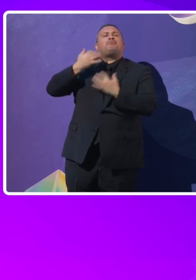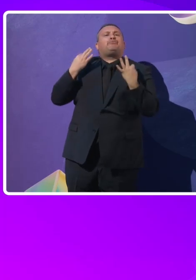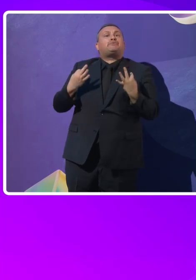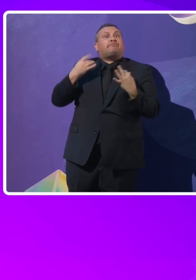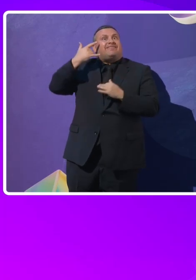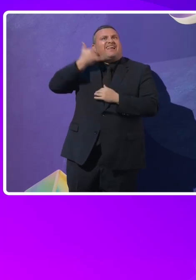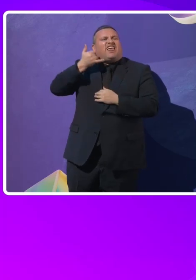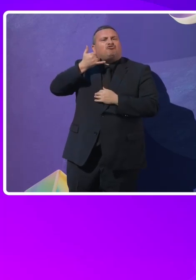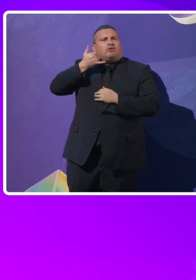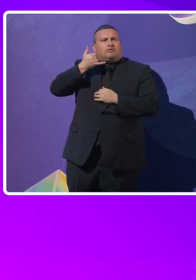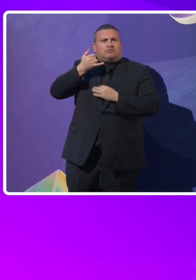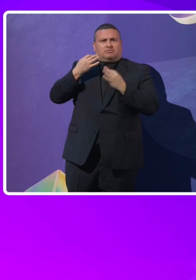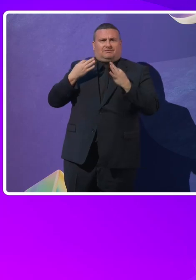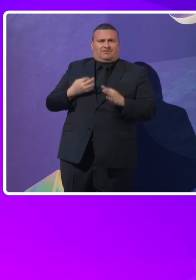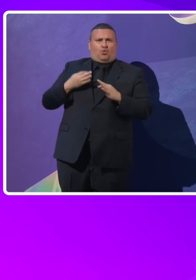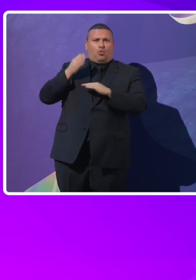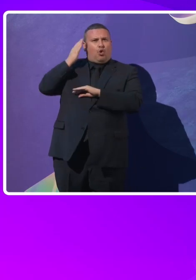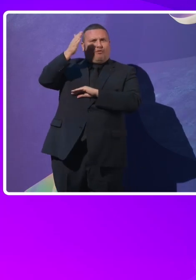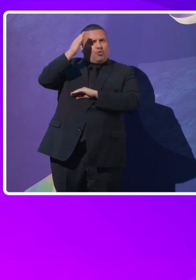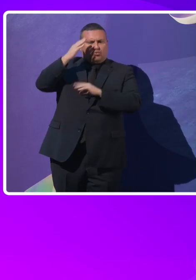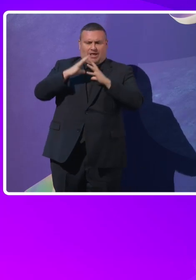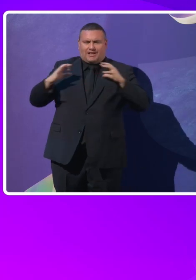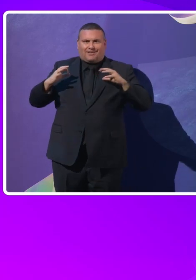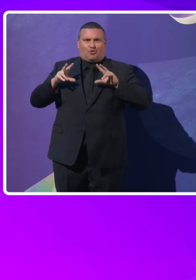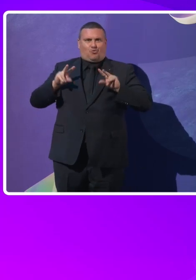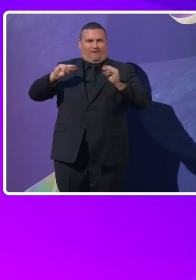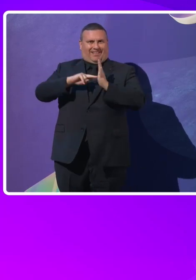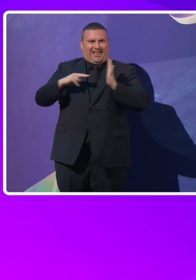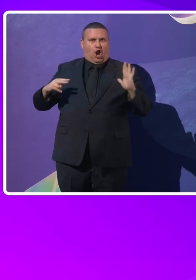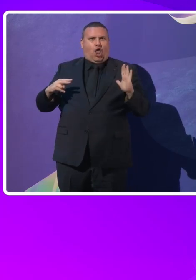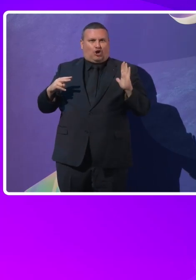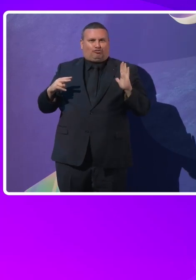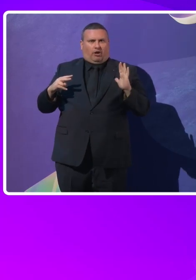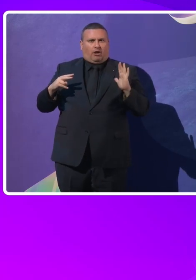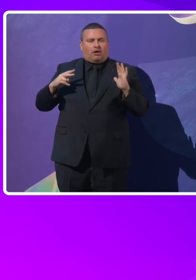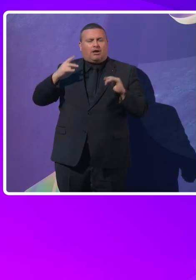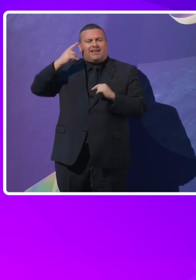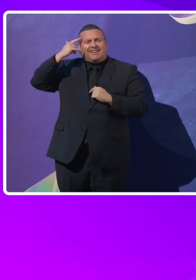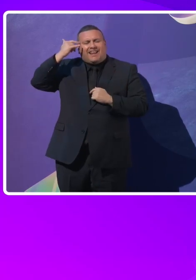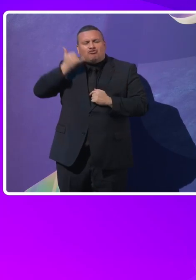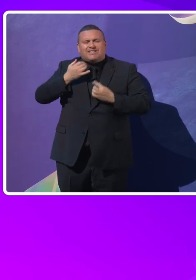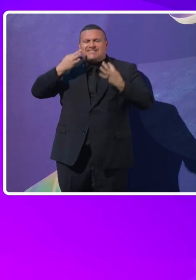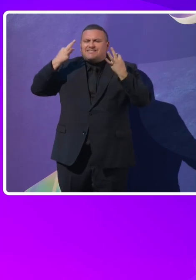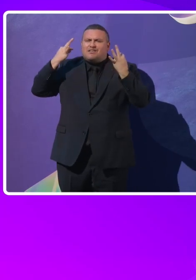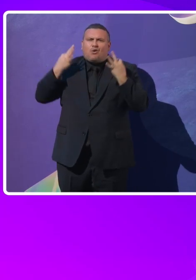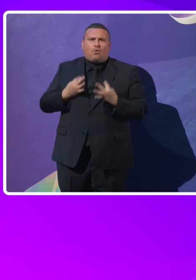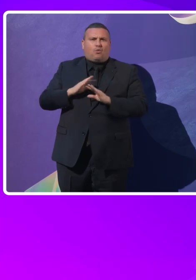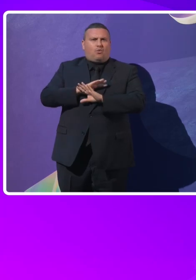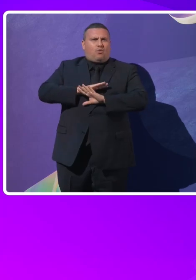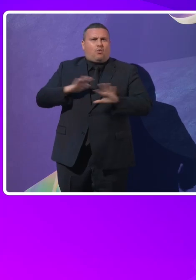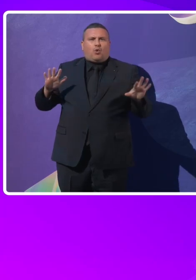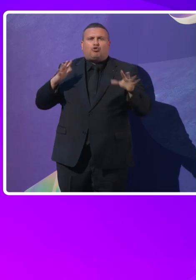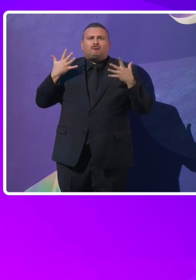soltanto conterranno questa tecnologia ma addirittura saranno pensate e progettate